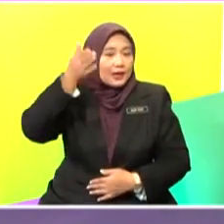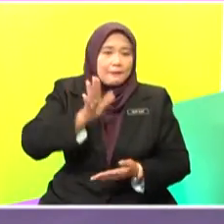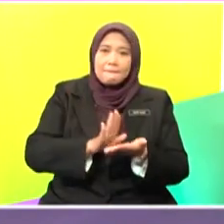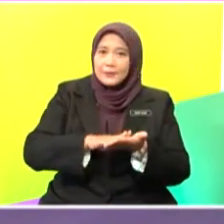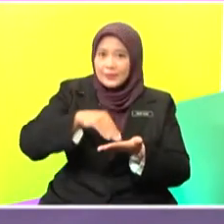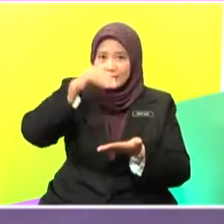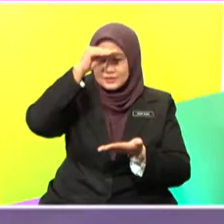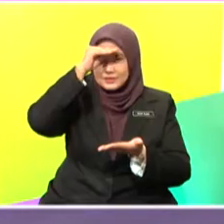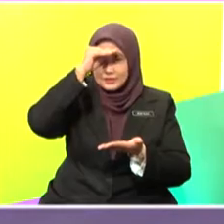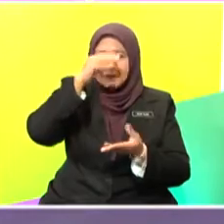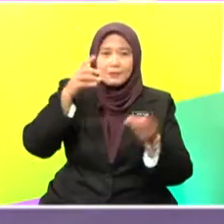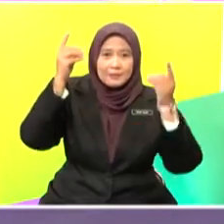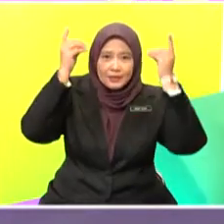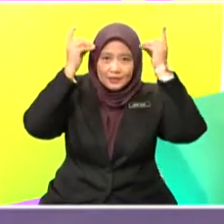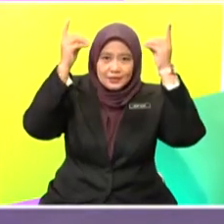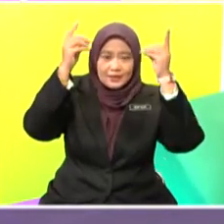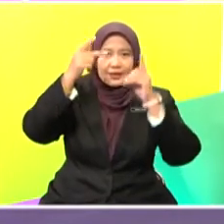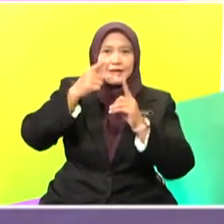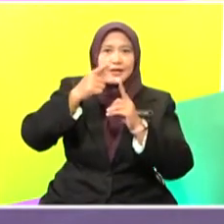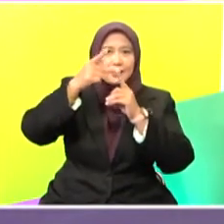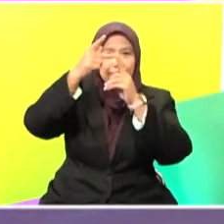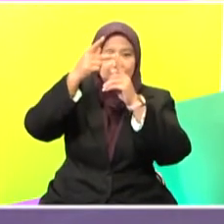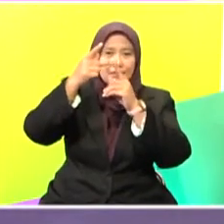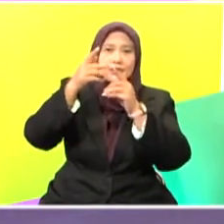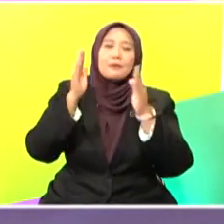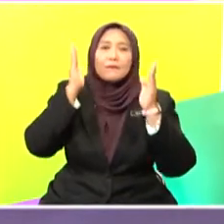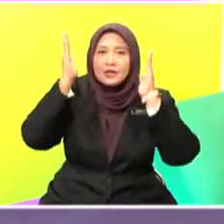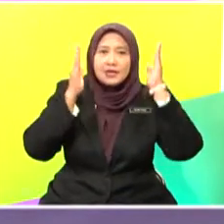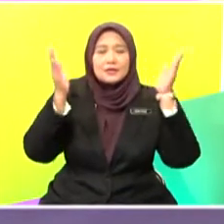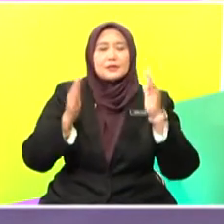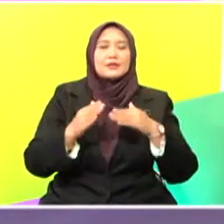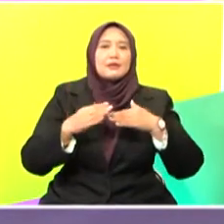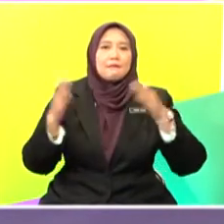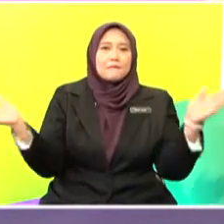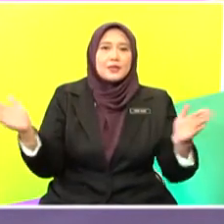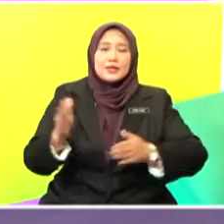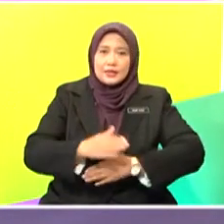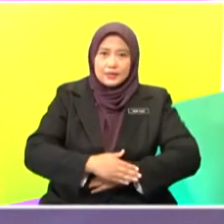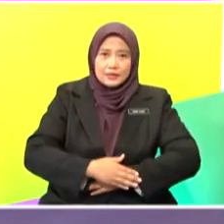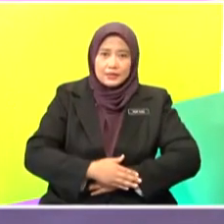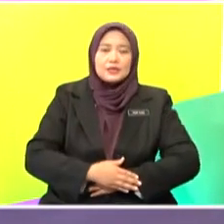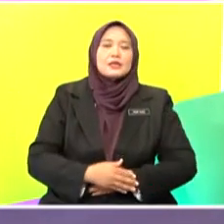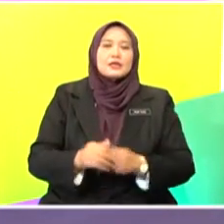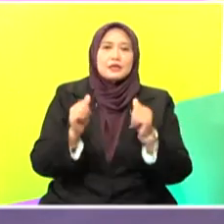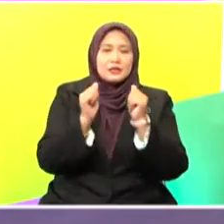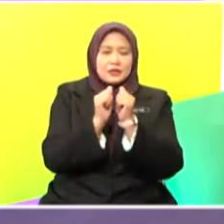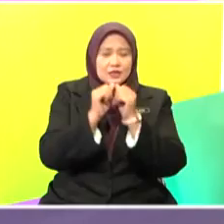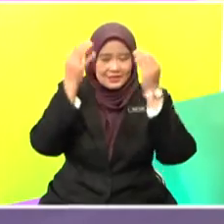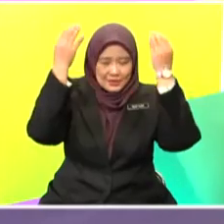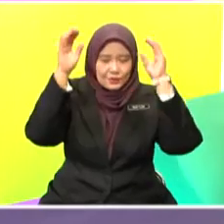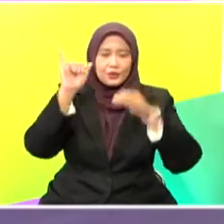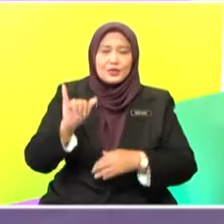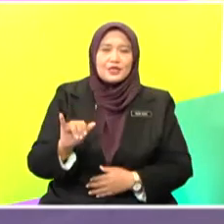tentang pendidikan khas bahasa Melayu. Bersama dengan siapa? Bersama dengan cikgu kita yang sangat